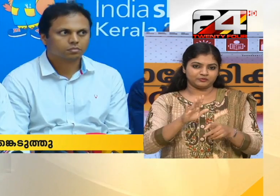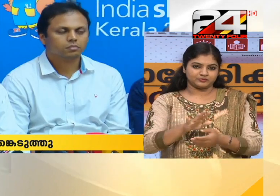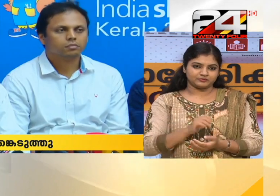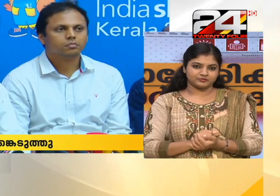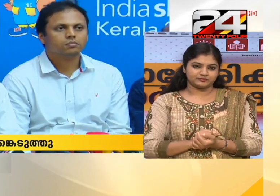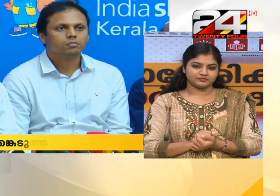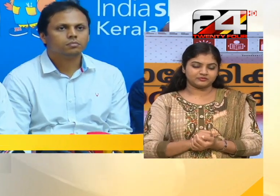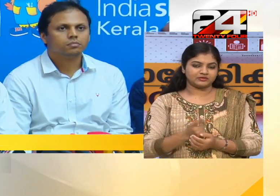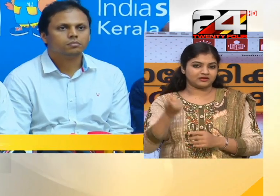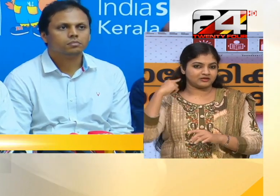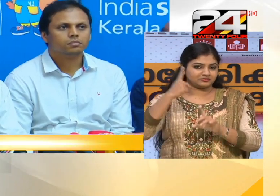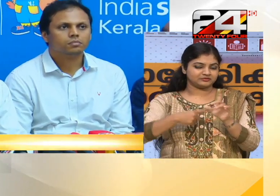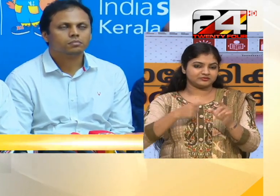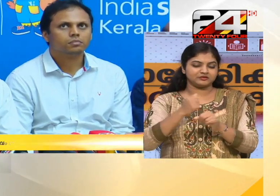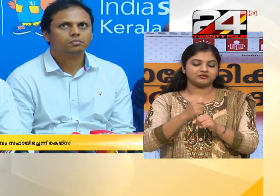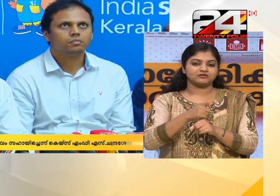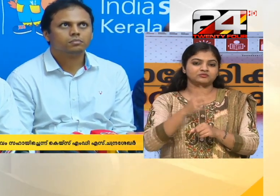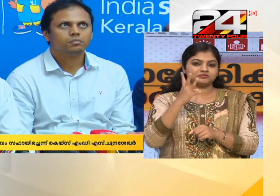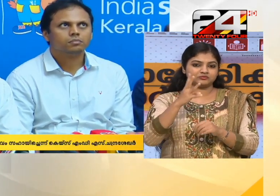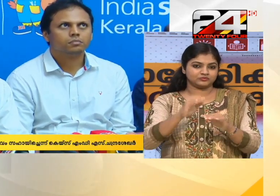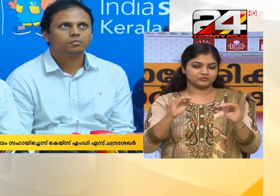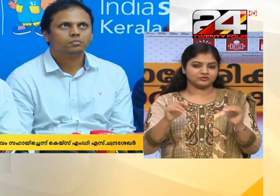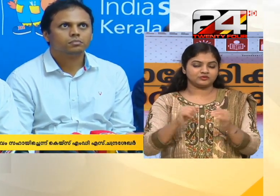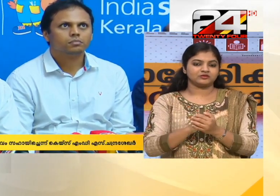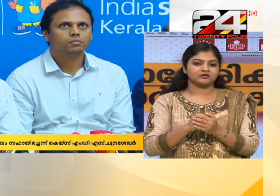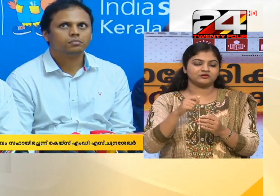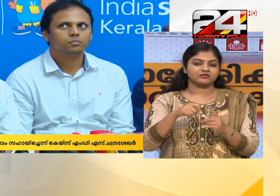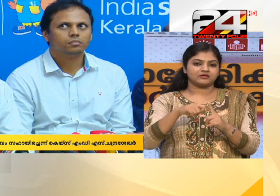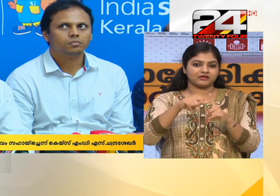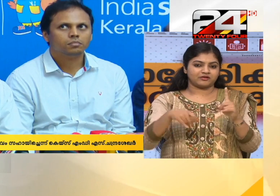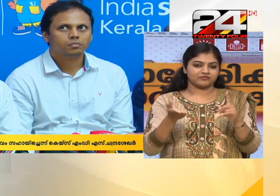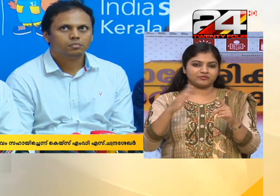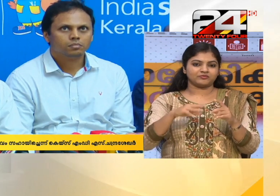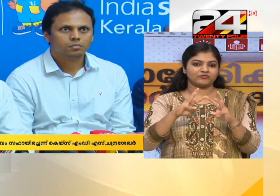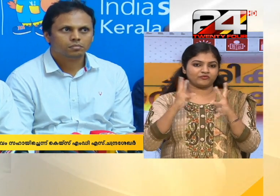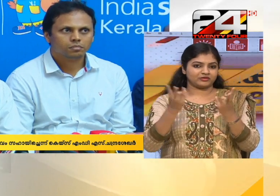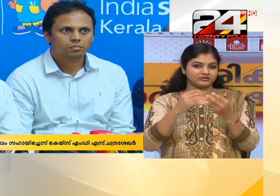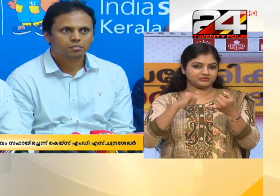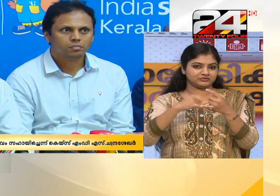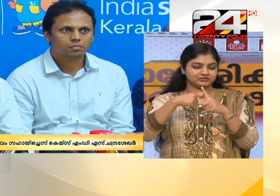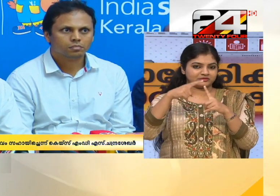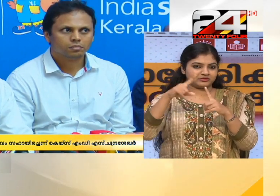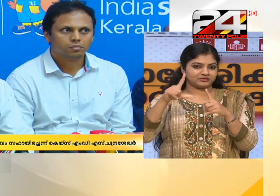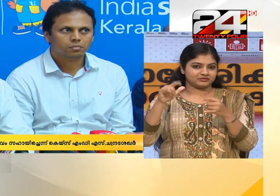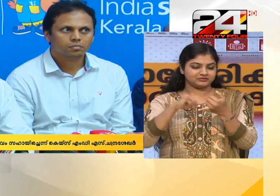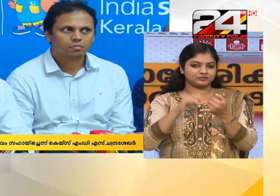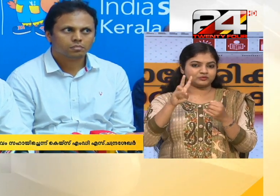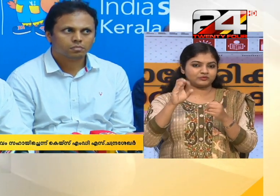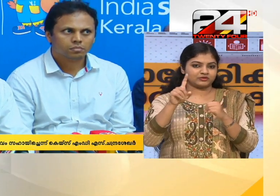വർഷം 3 കുട്ടികളാണ് കേരളത്തിന് തന്നെ വേൾഡ് സ്കിൽ പങ്കെടുത്തിരുന്നത്, വേൾഡ് സ്കിൽ കസാൻ 2019. ഈ